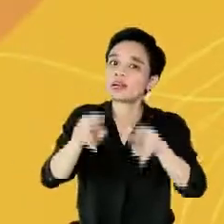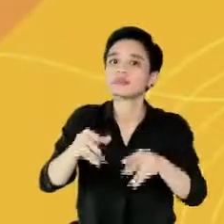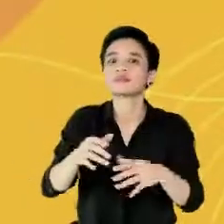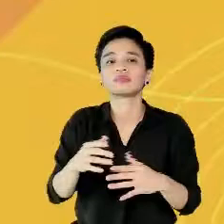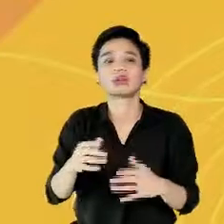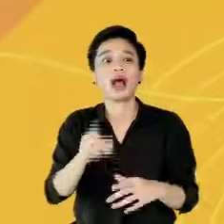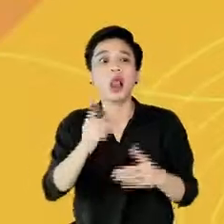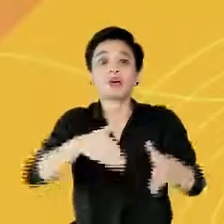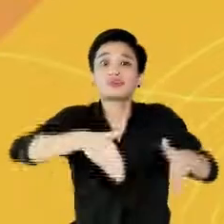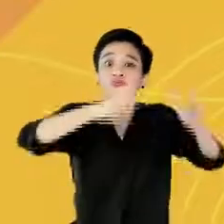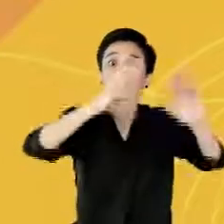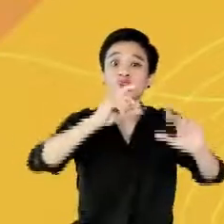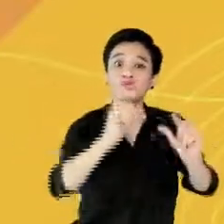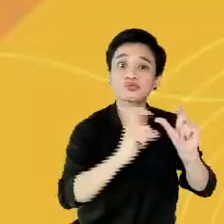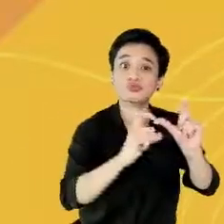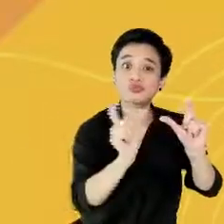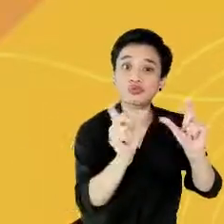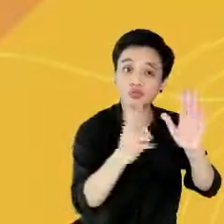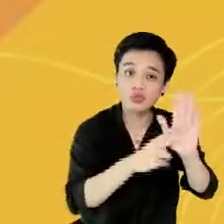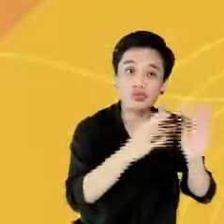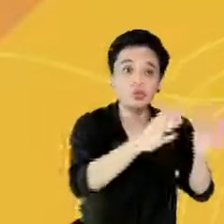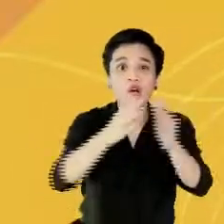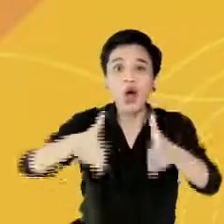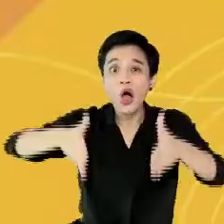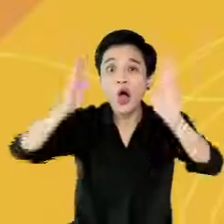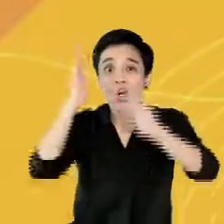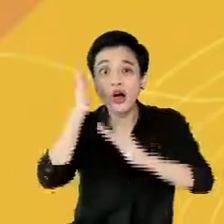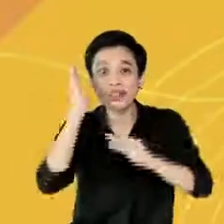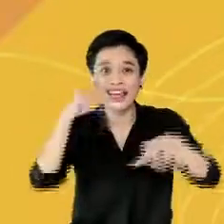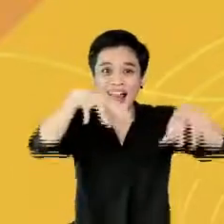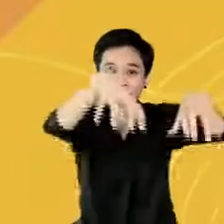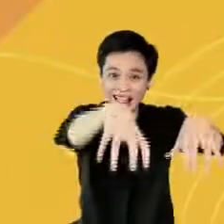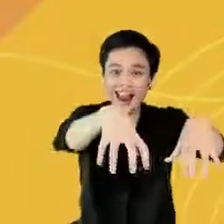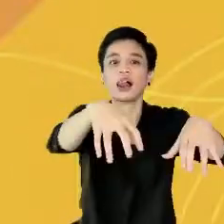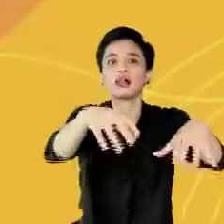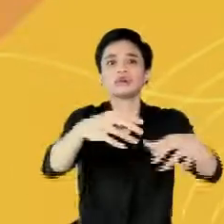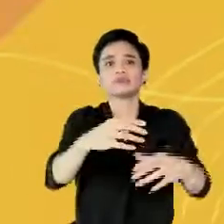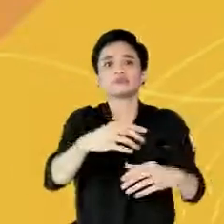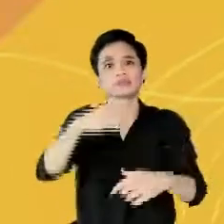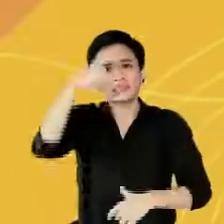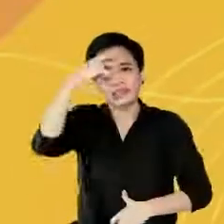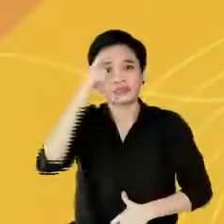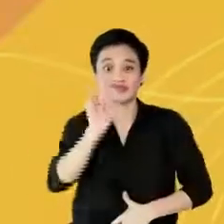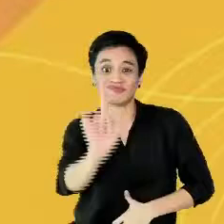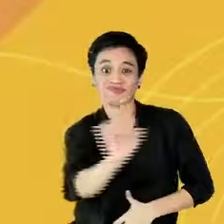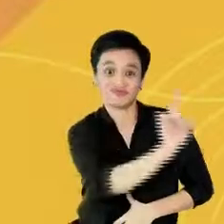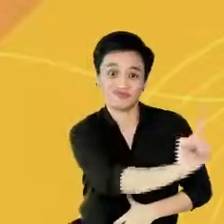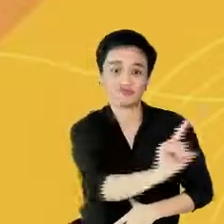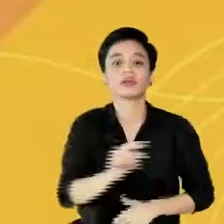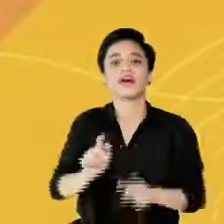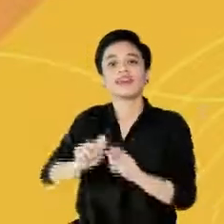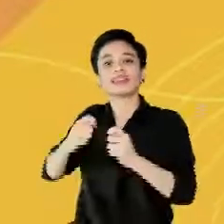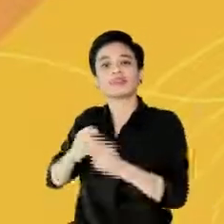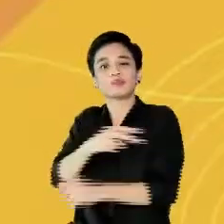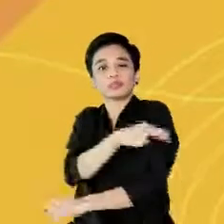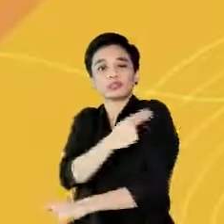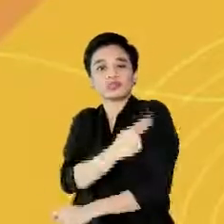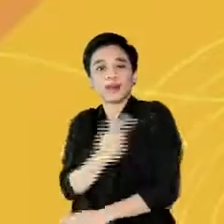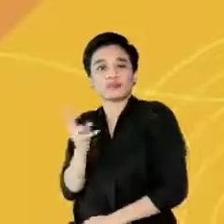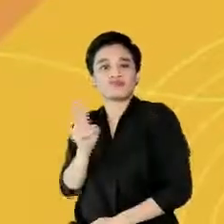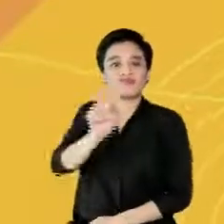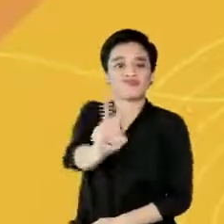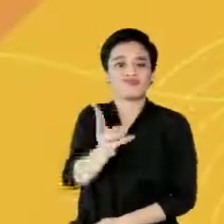Sun atau hotel yang sudah Kita tunjuk tangan kemudian dikelola bersama antara